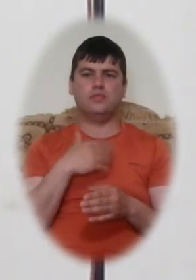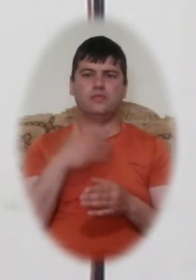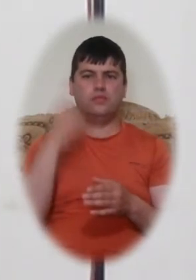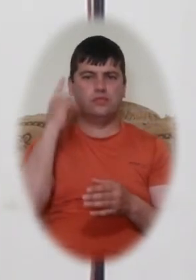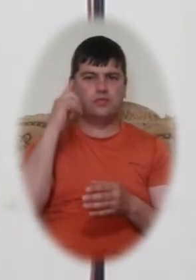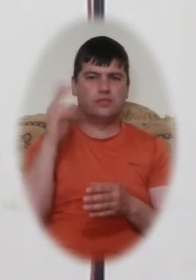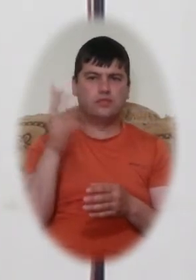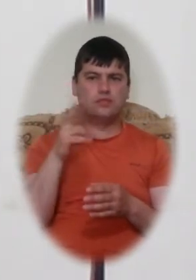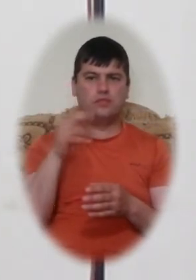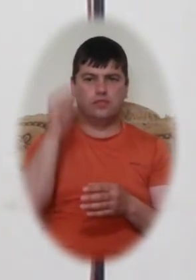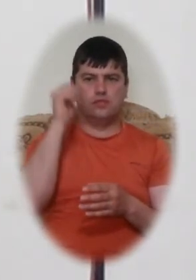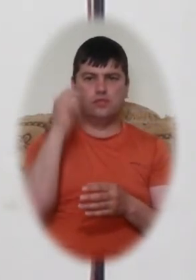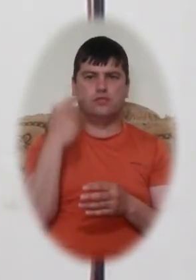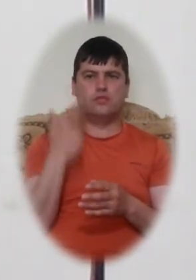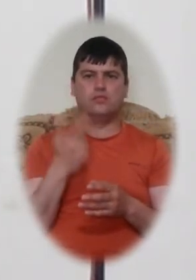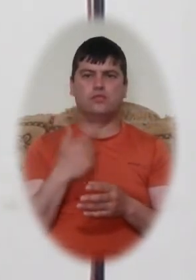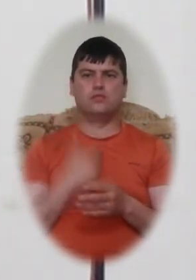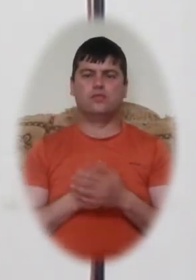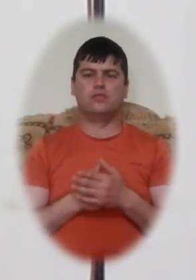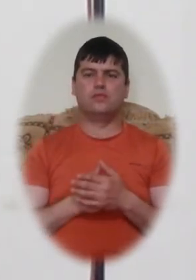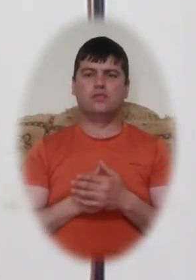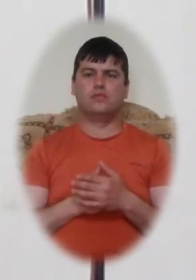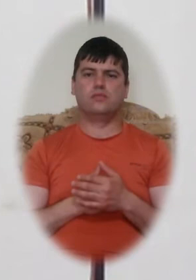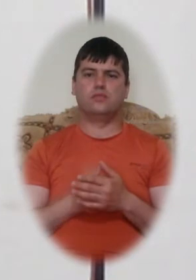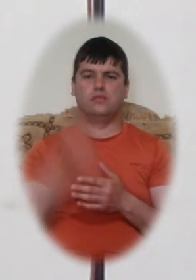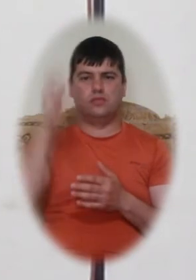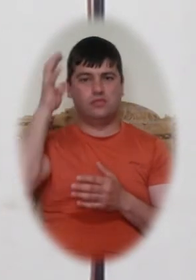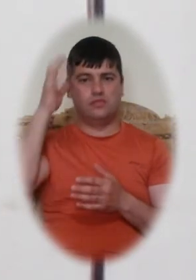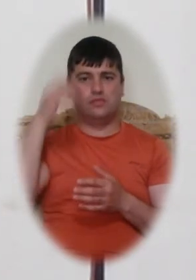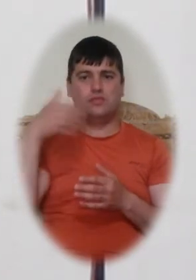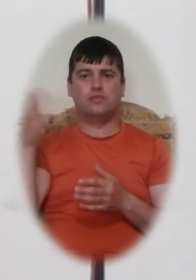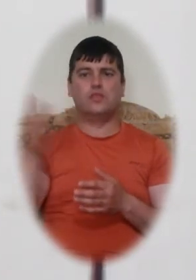աս